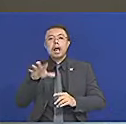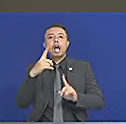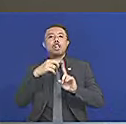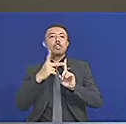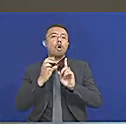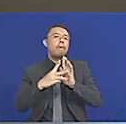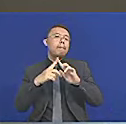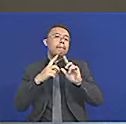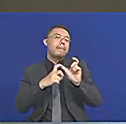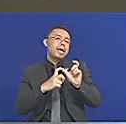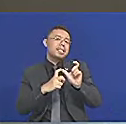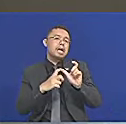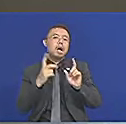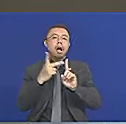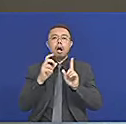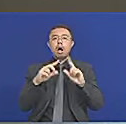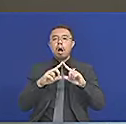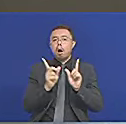Thomas Hobbes.